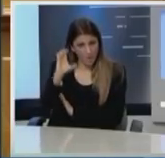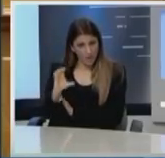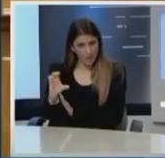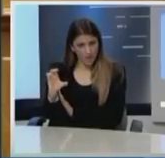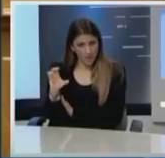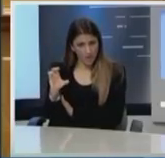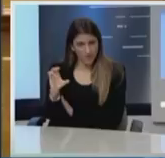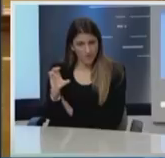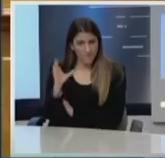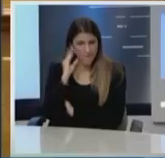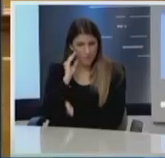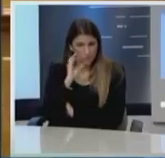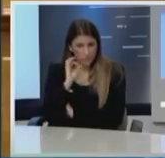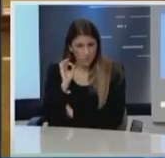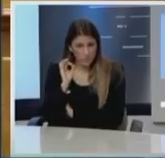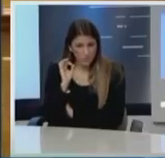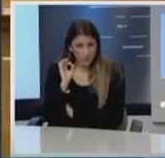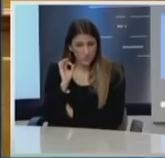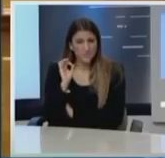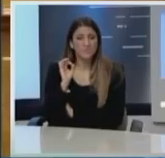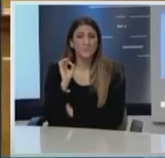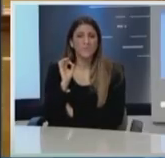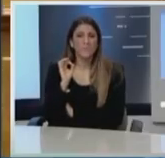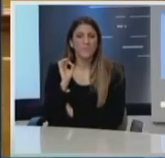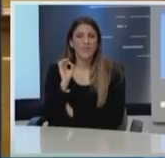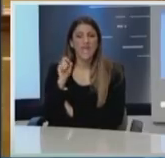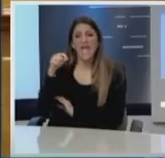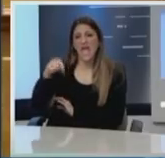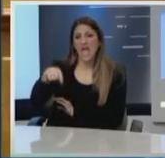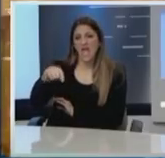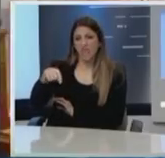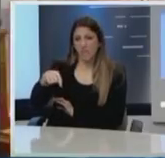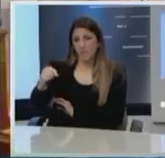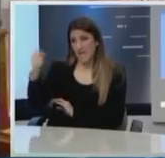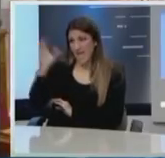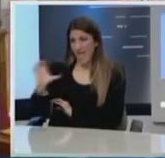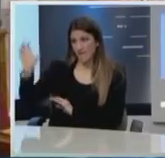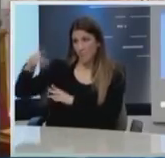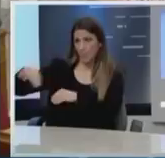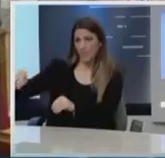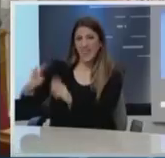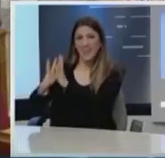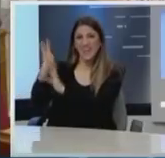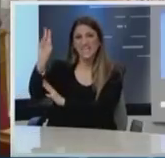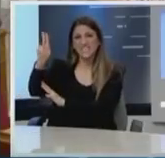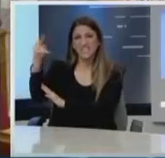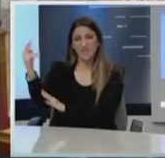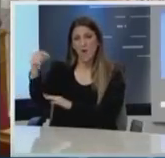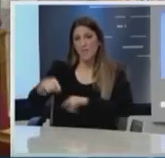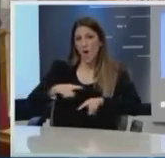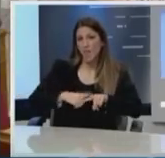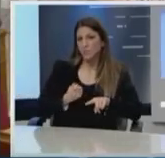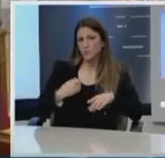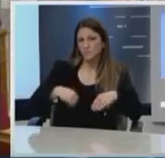ήλιο μιλάμε τώρα για το AIDS, γιατί είναι όλα μαζί. Εδώ έρχονται με 40 ευρώ. Και όταν πάει ο